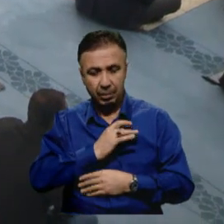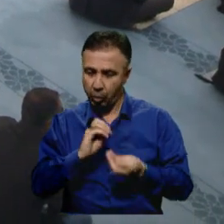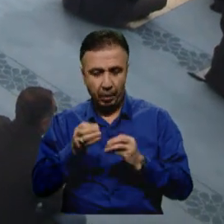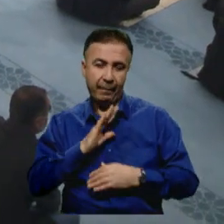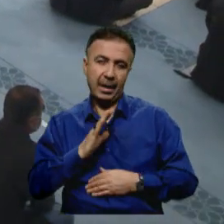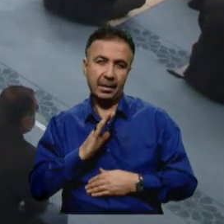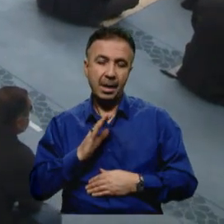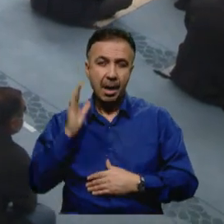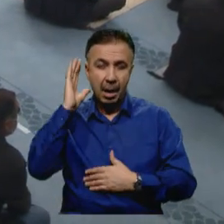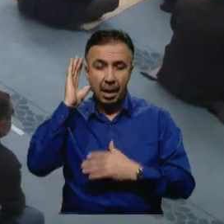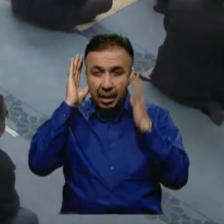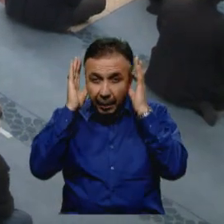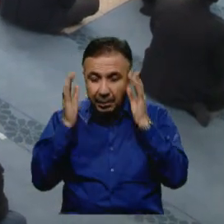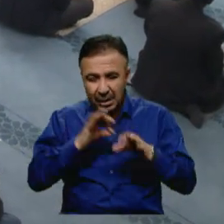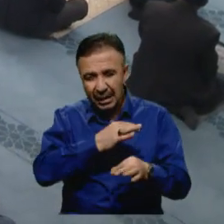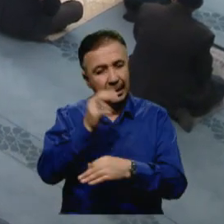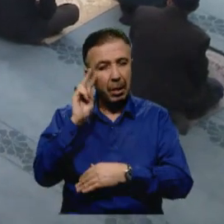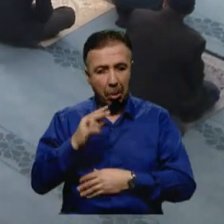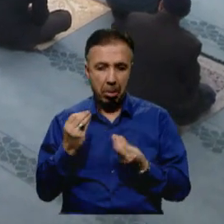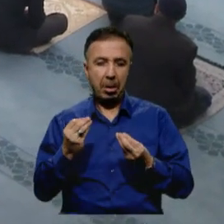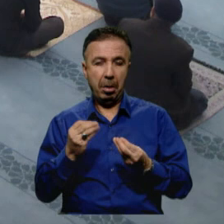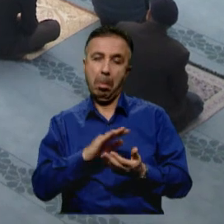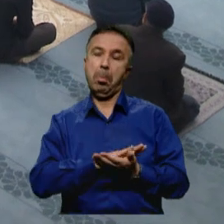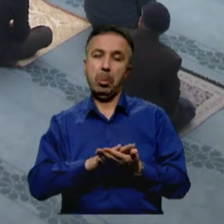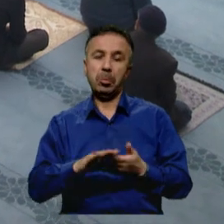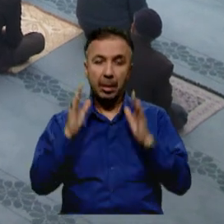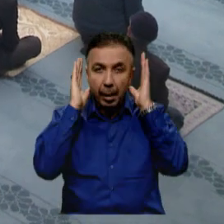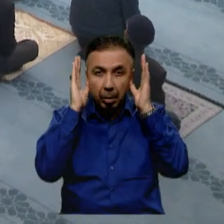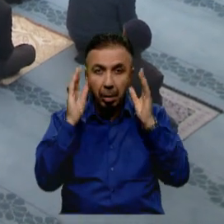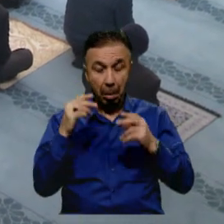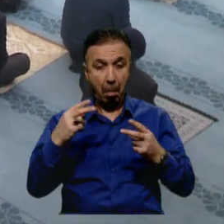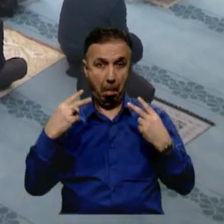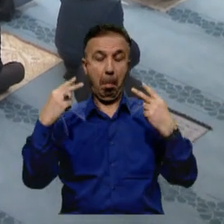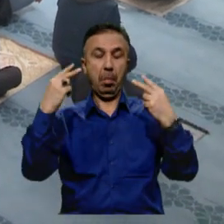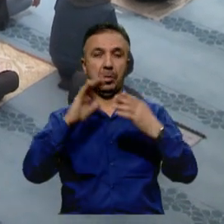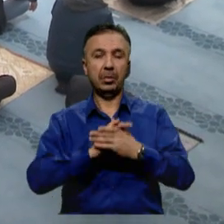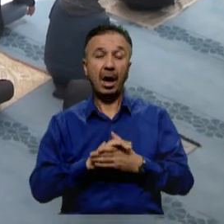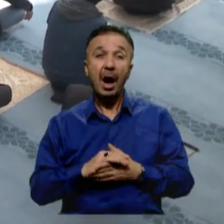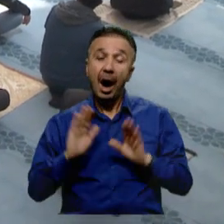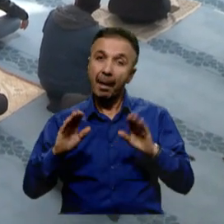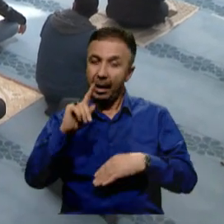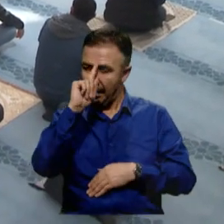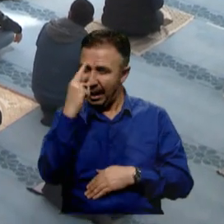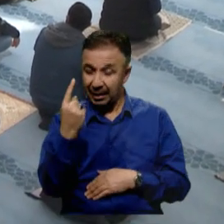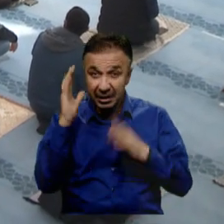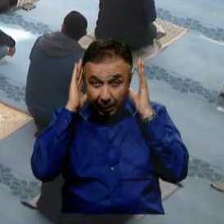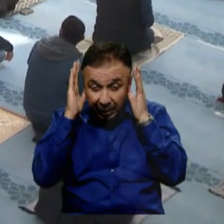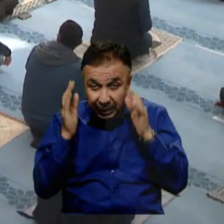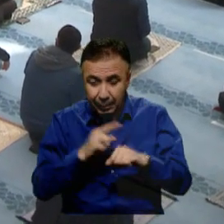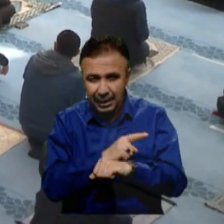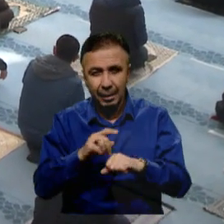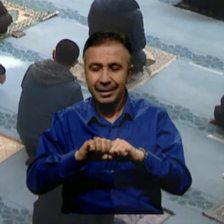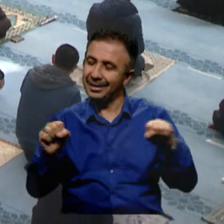Namazımızı insanlara arz ettik. Bu iyi namaz kılıyor diye insanlar gördü. Ama yalnız kaldığımız zaman namazı zayi